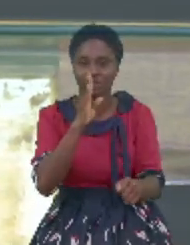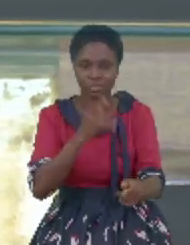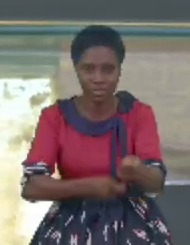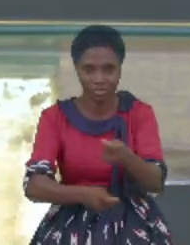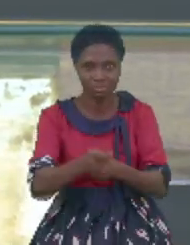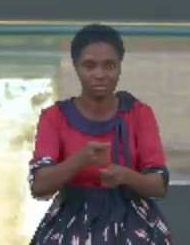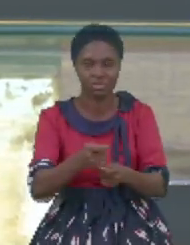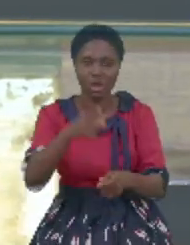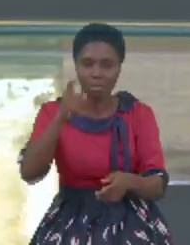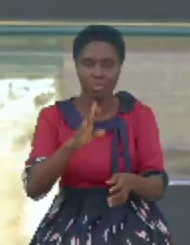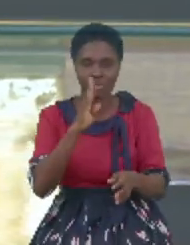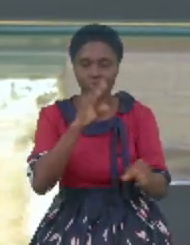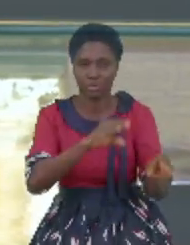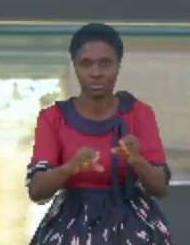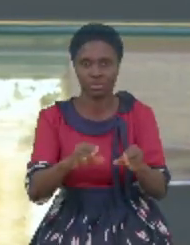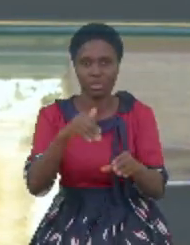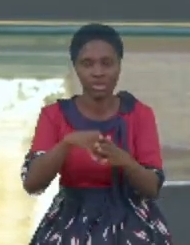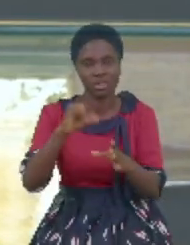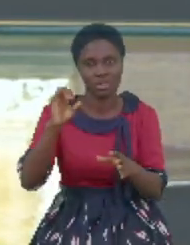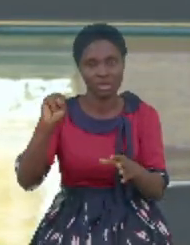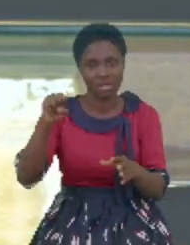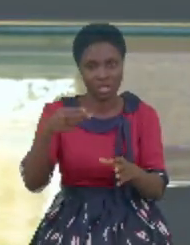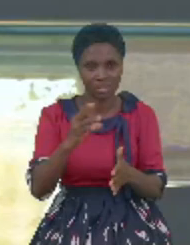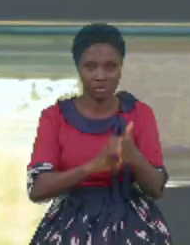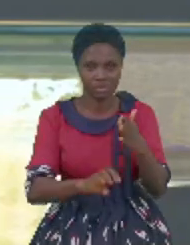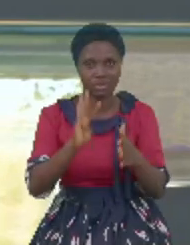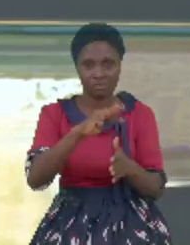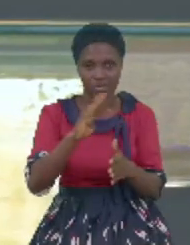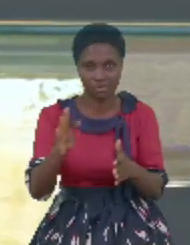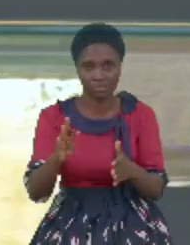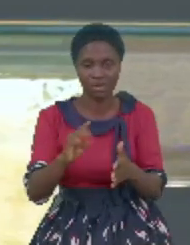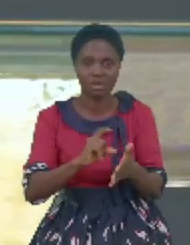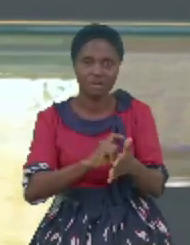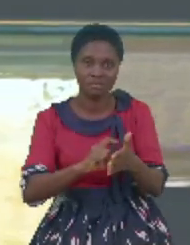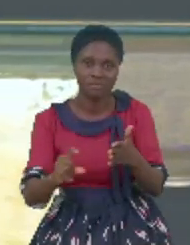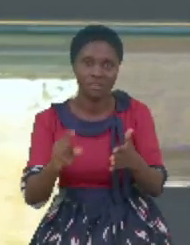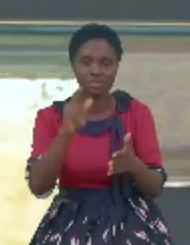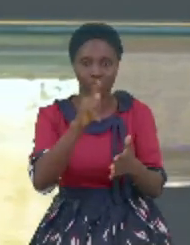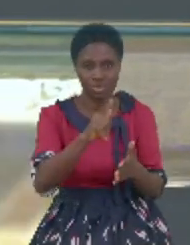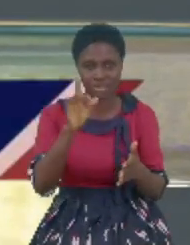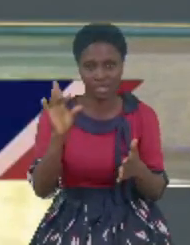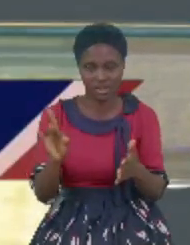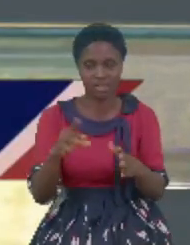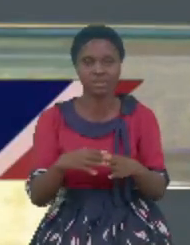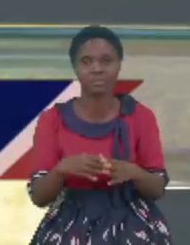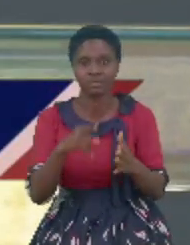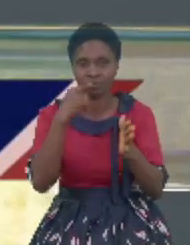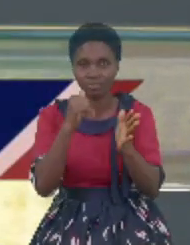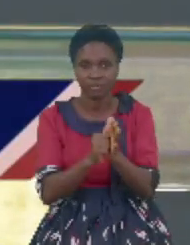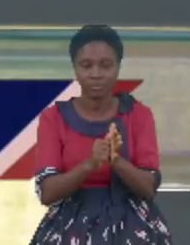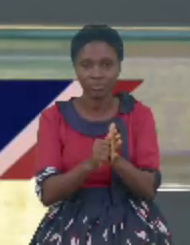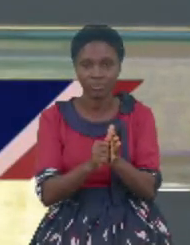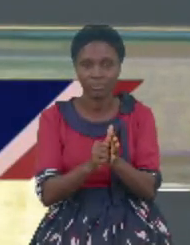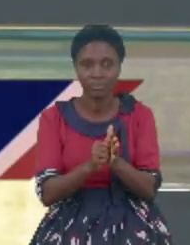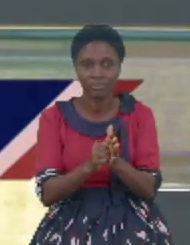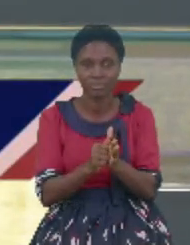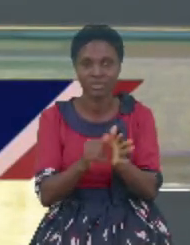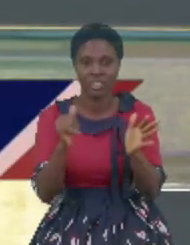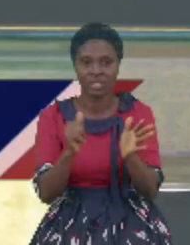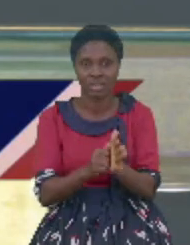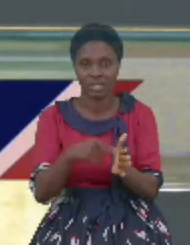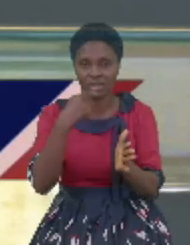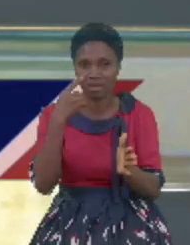est irrévocable. Et Ésaïe chapitre 44 et verset